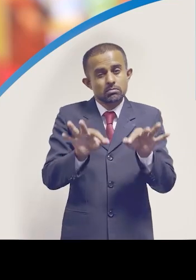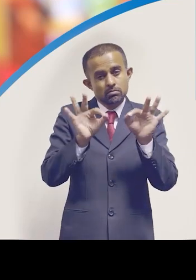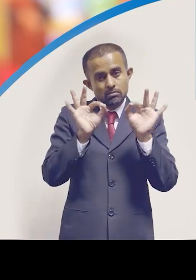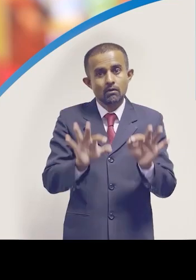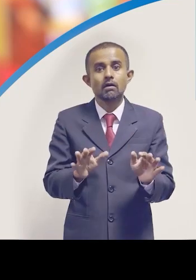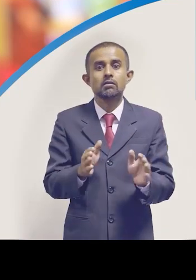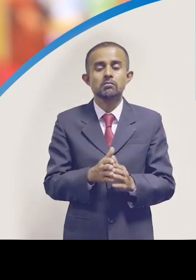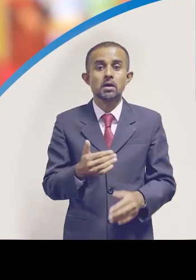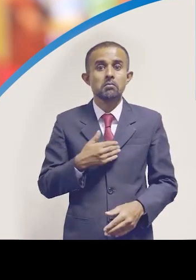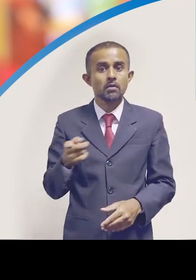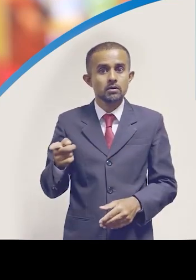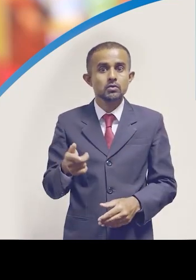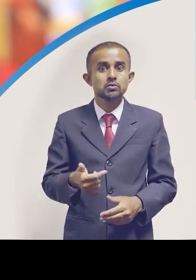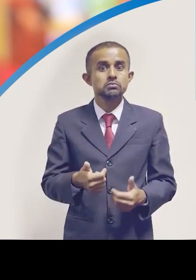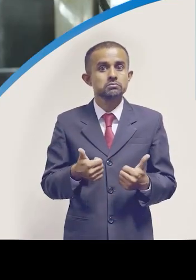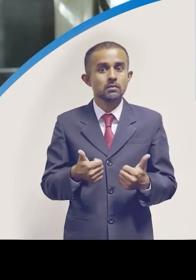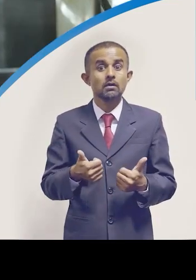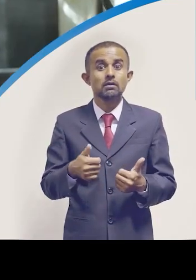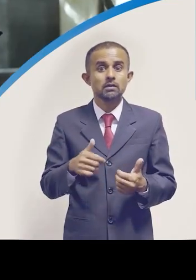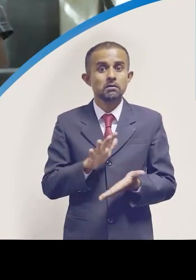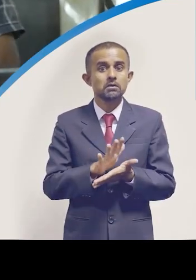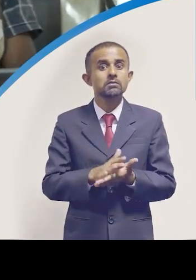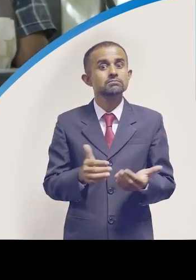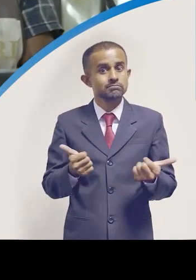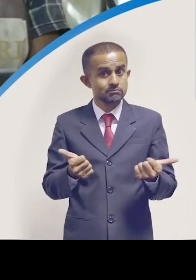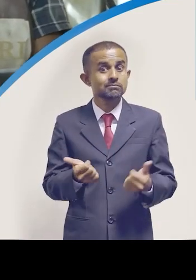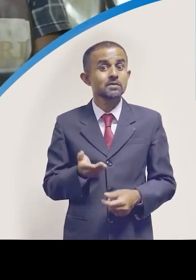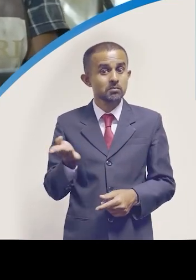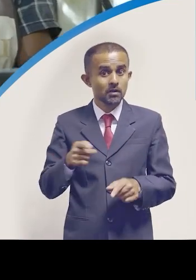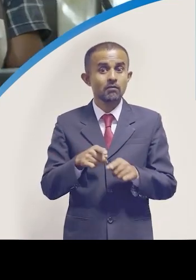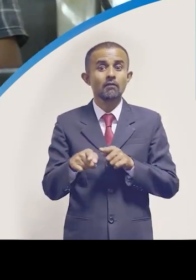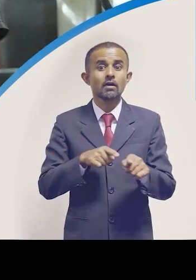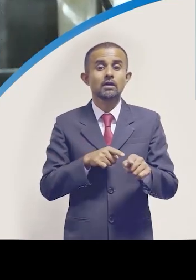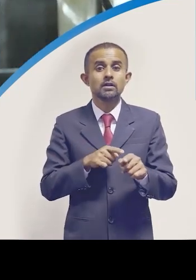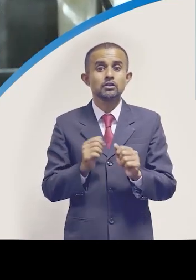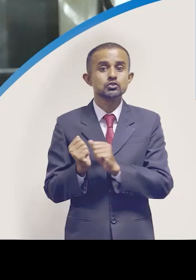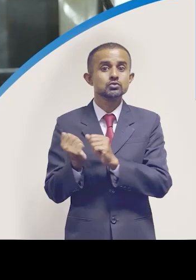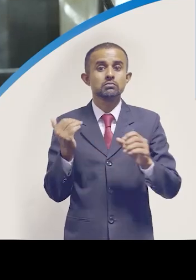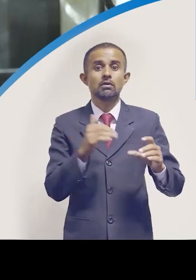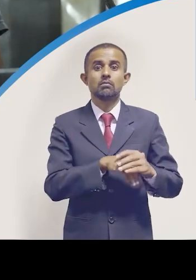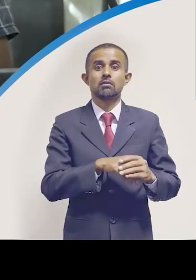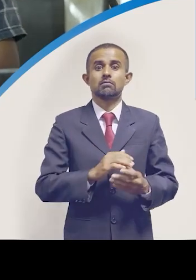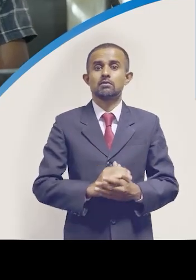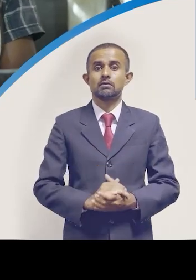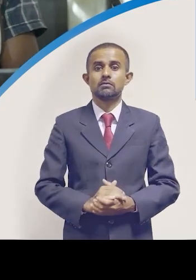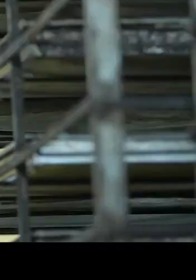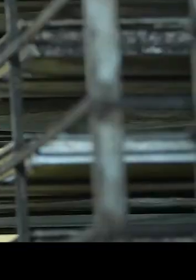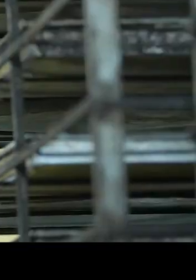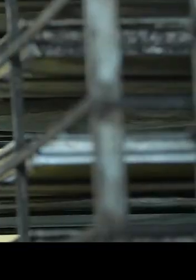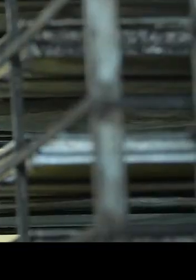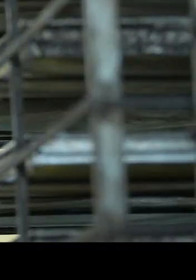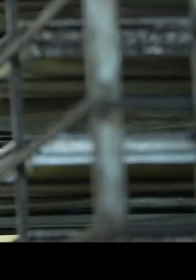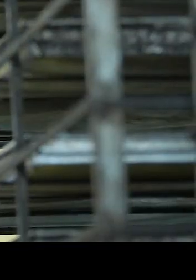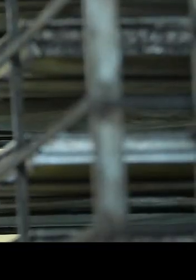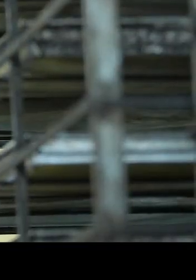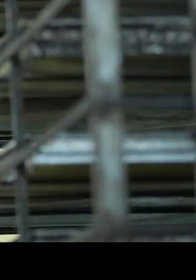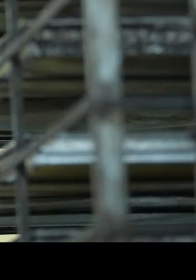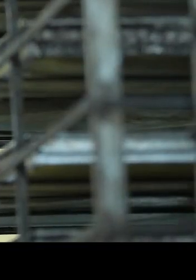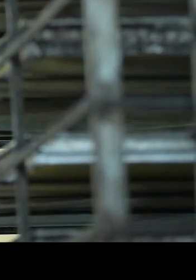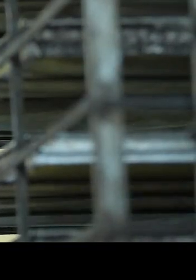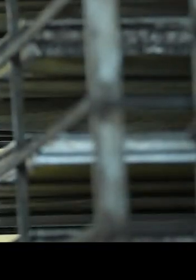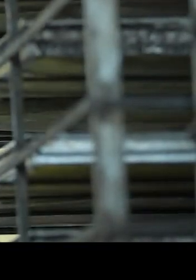කරන තත්ත්වෙට මට ඇත්තටම යාලගෙන ලොකු වෙන මේ සතුටට පත් වෙන්න පුළුවන් මේ වගේ අය මේ රැකියට බඳවා ගැනීම ගැන. බේකරිය